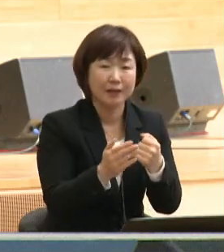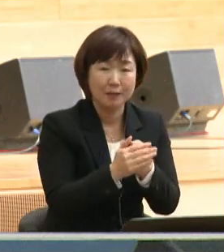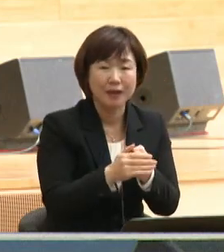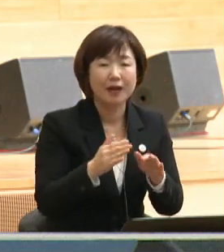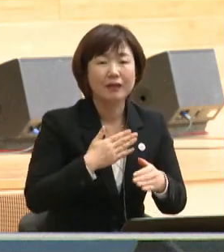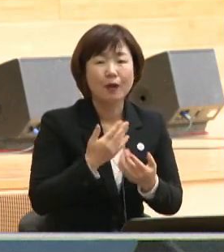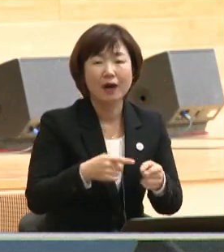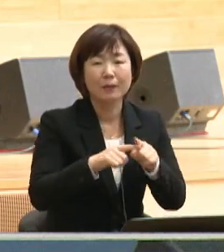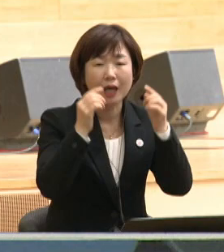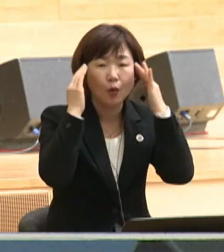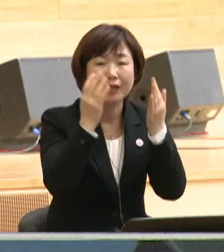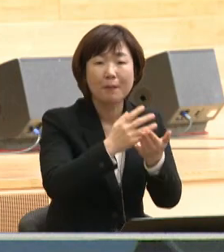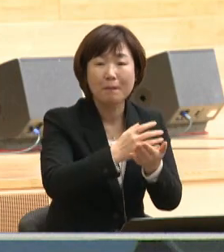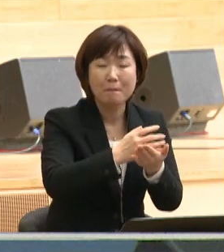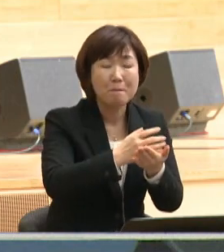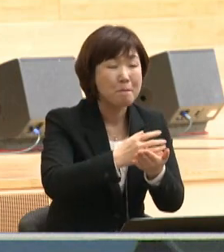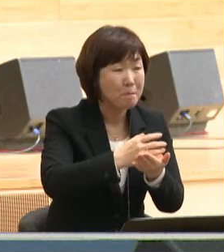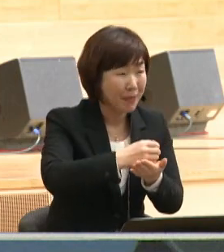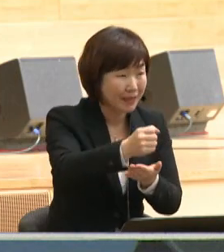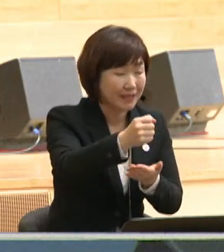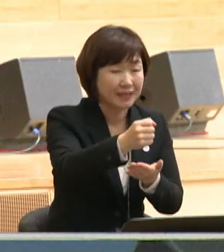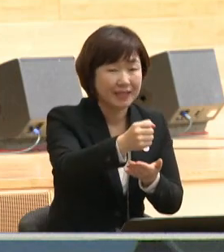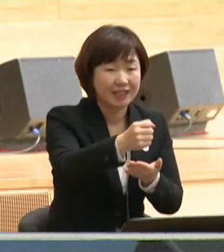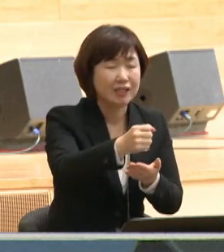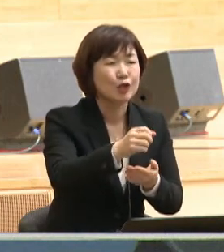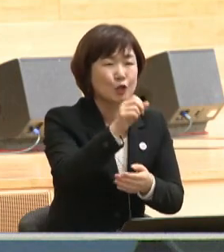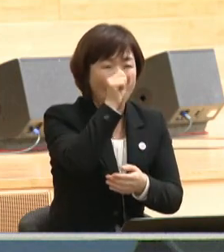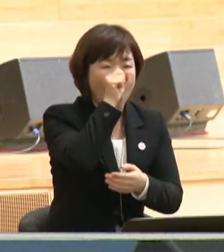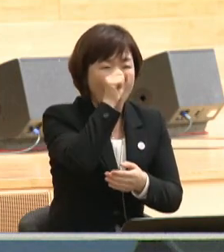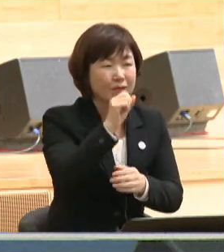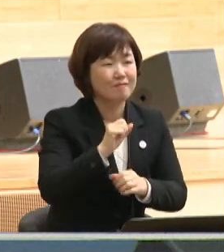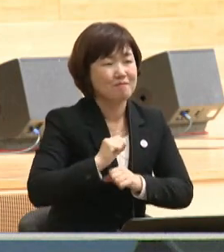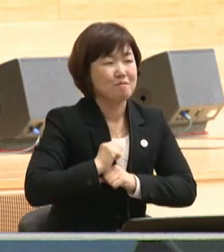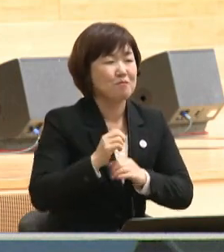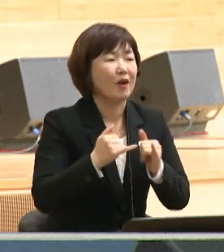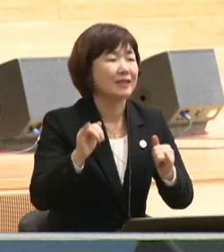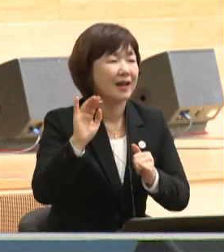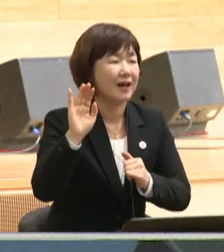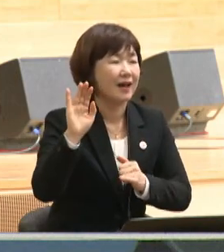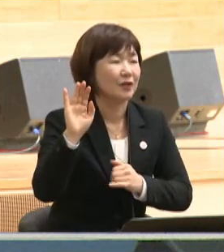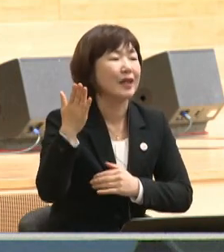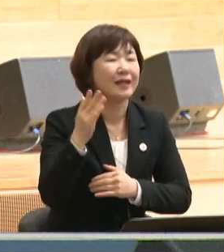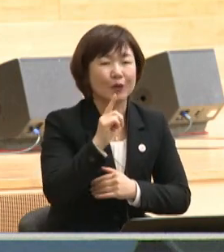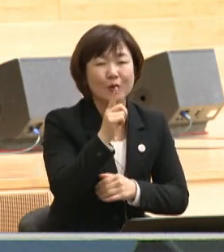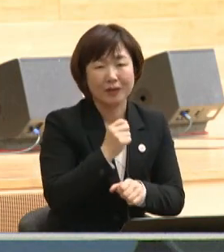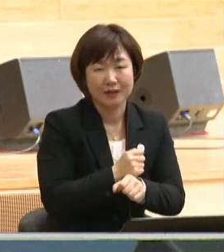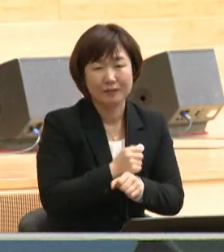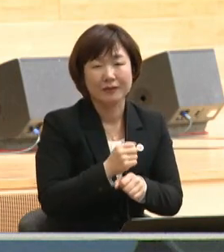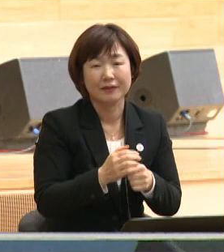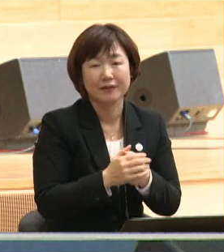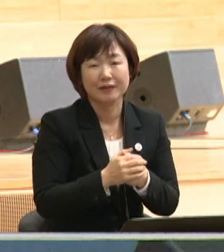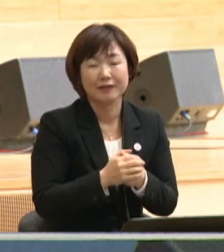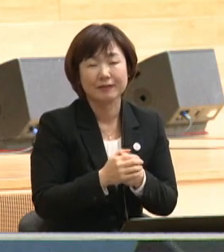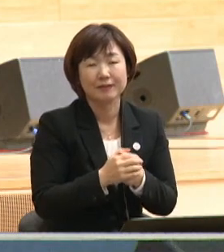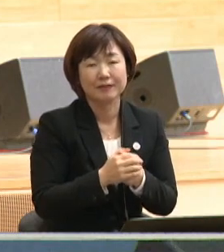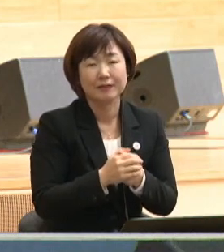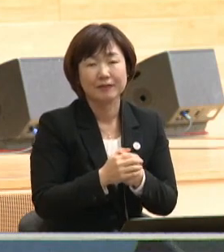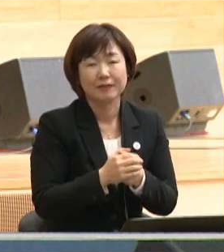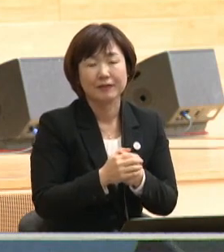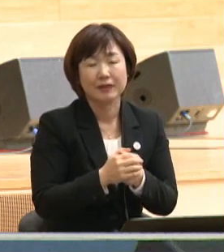함께 고난 받는 사람들은 그리스도의 수의 좋은 병사라고 말하는 것이에요 여러분 여기서